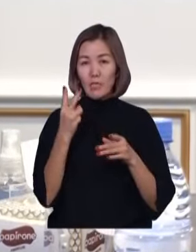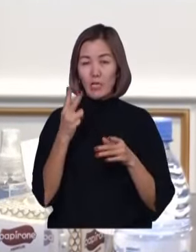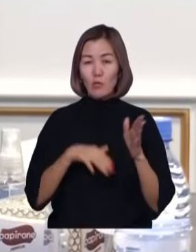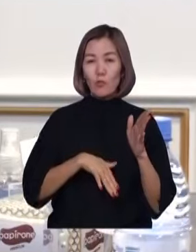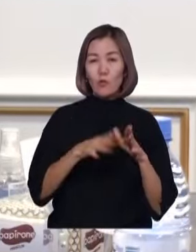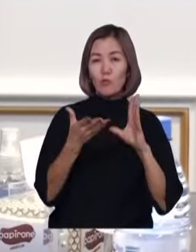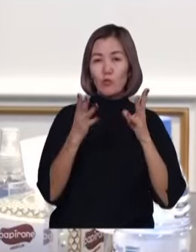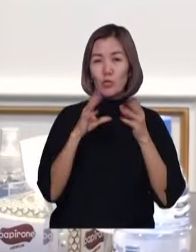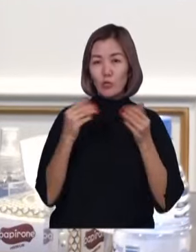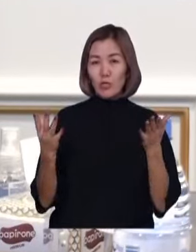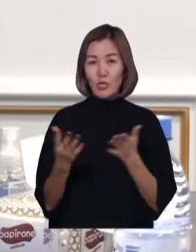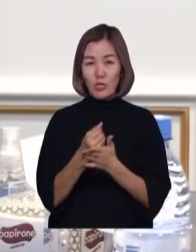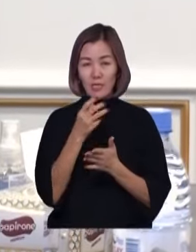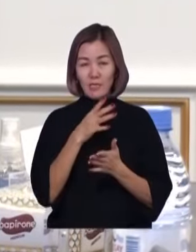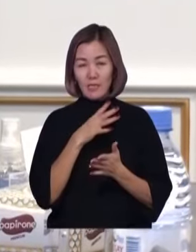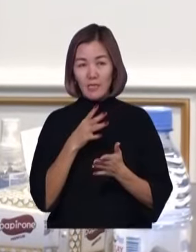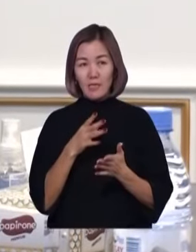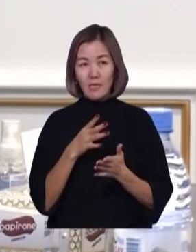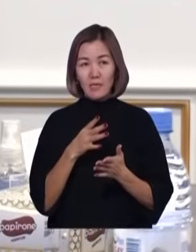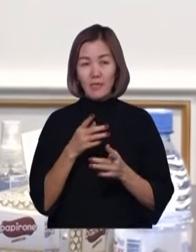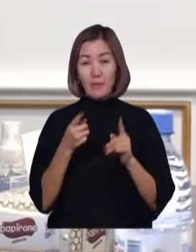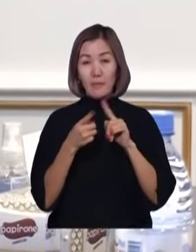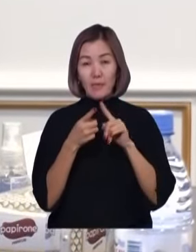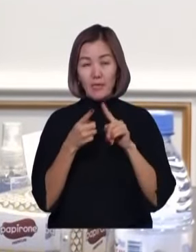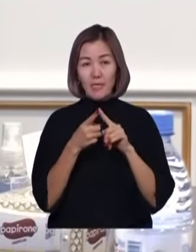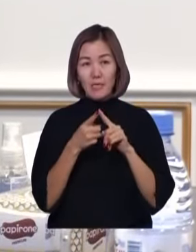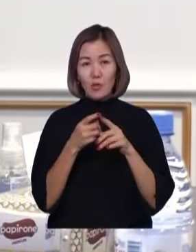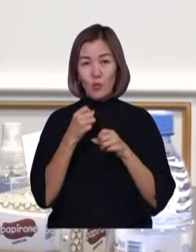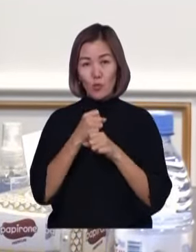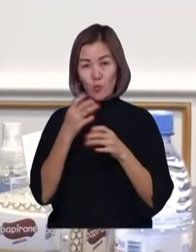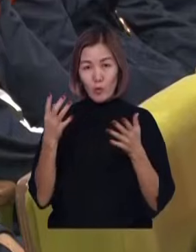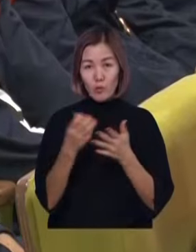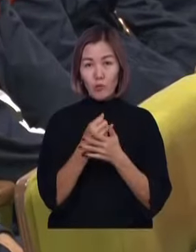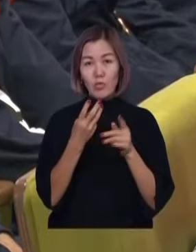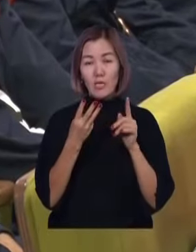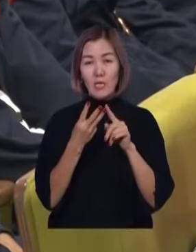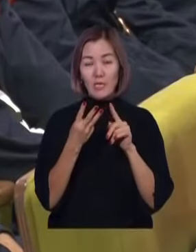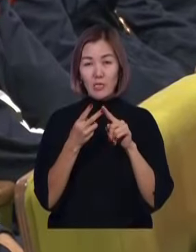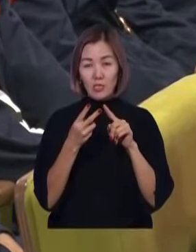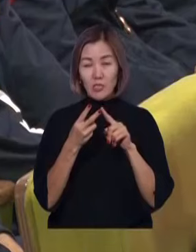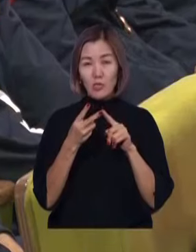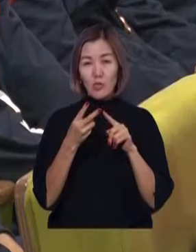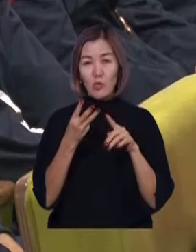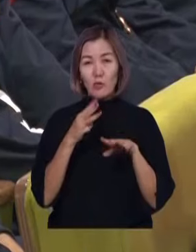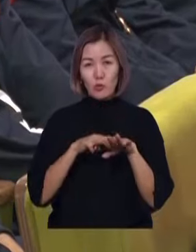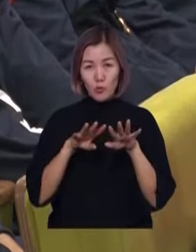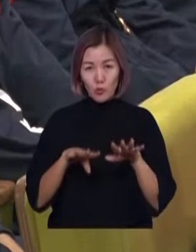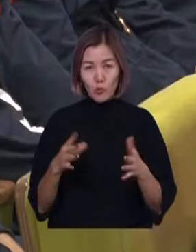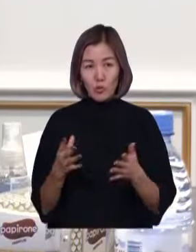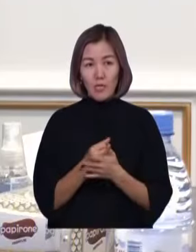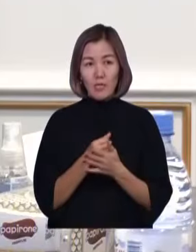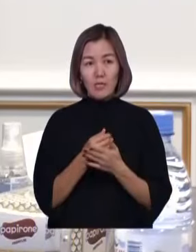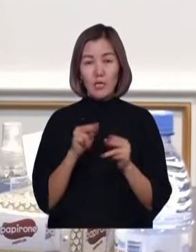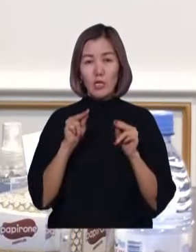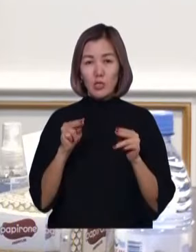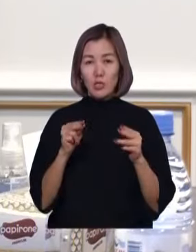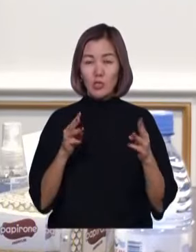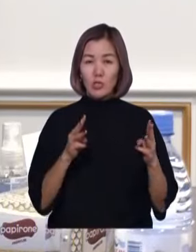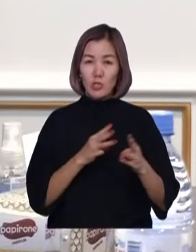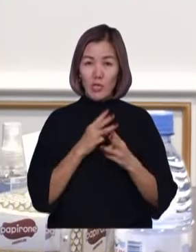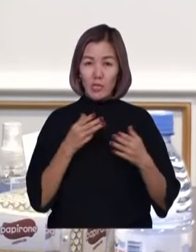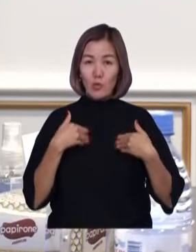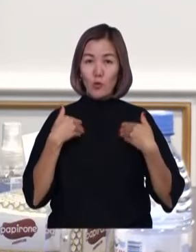жақсы нәтиже көрсетіп, бірі кубокты иеленді, бірі үшінші орын алды. Сонда мен сіздерді шын жүрегімнен